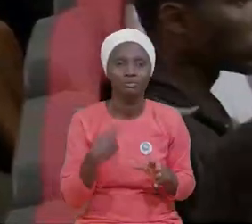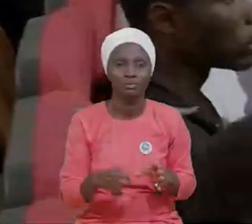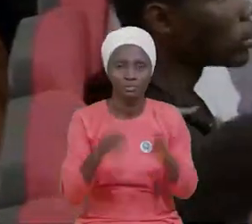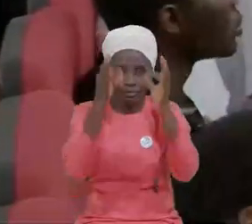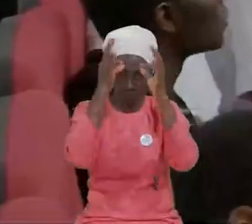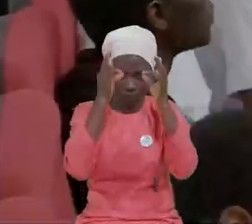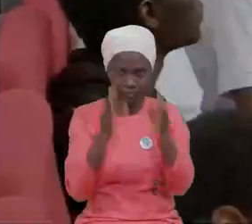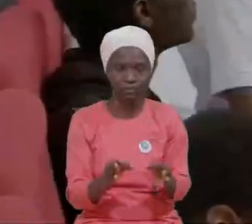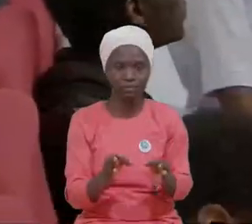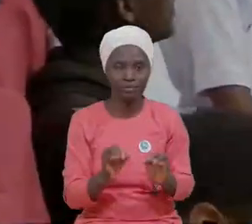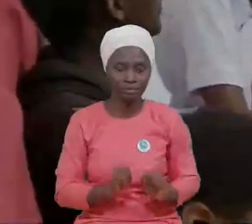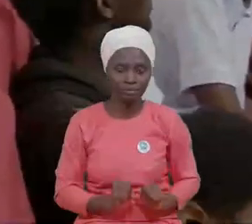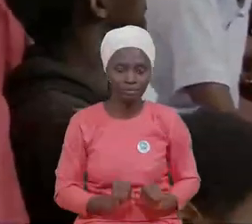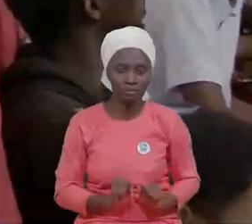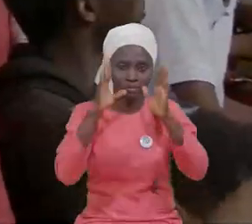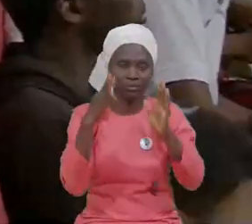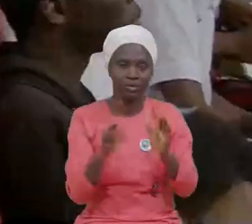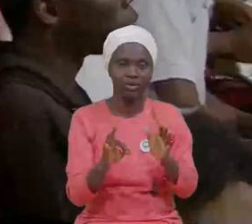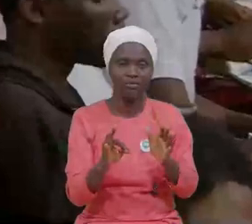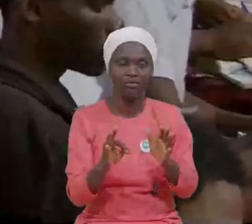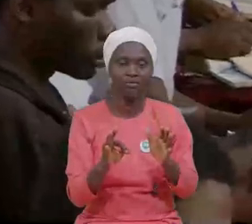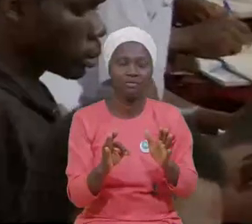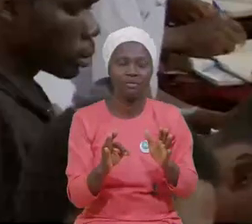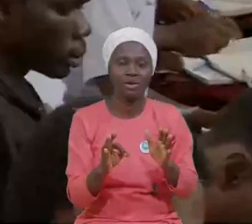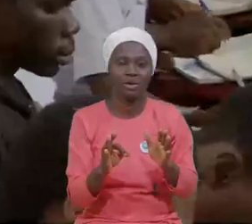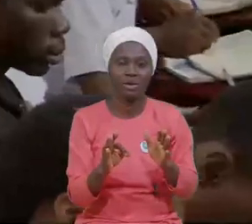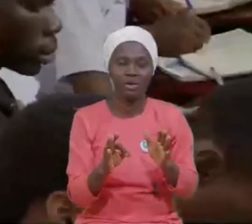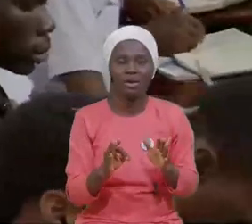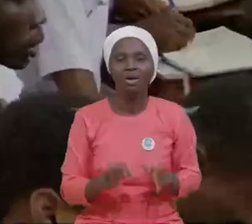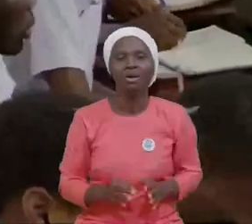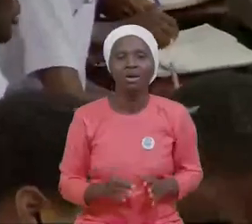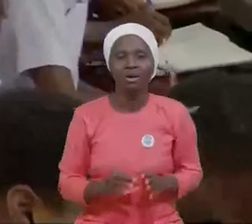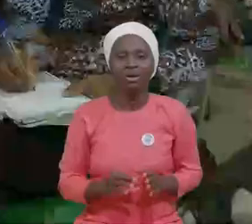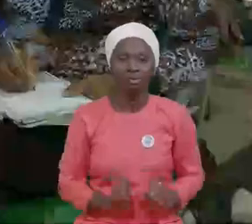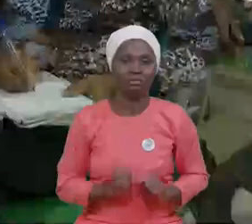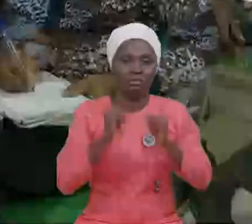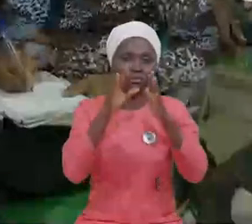l'engagement décisif des fils de Dieu soumis.